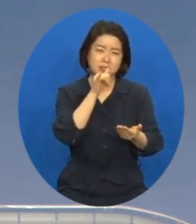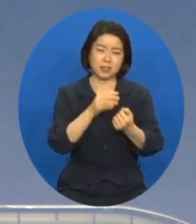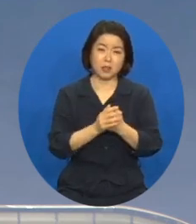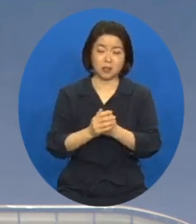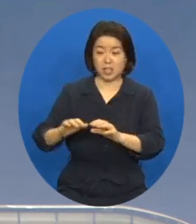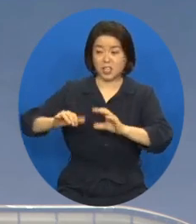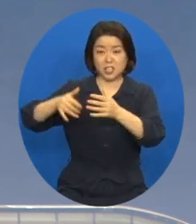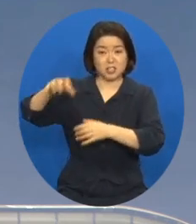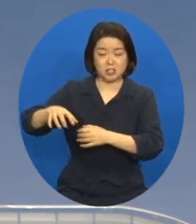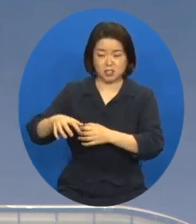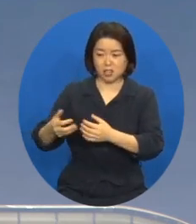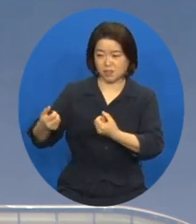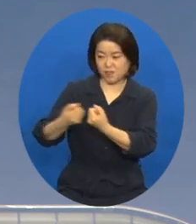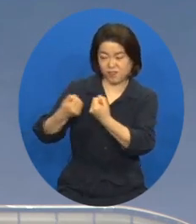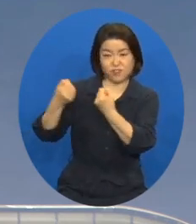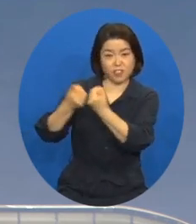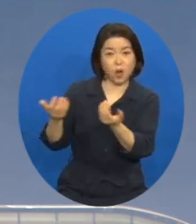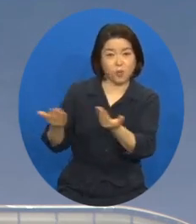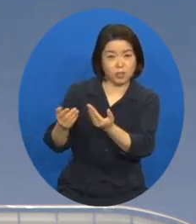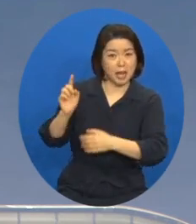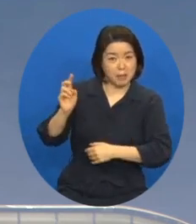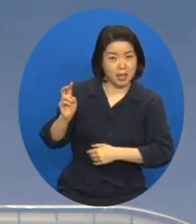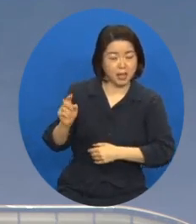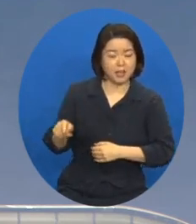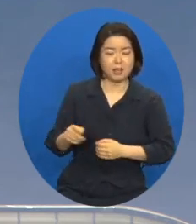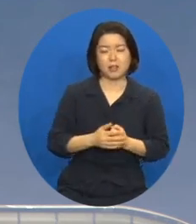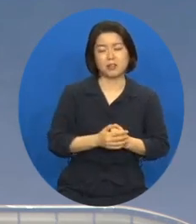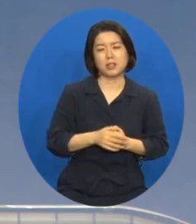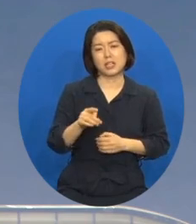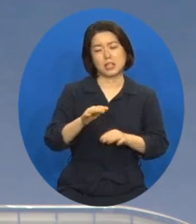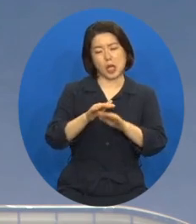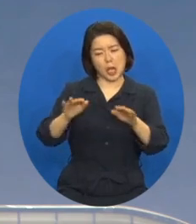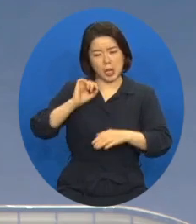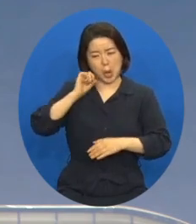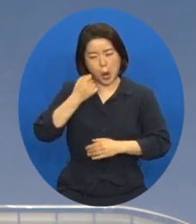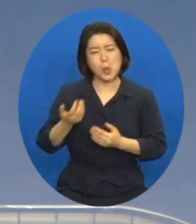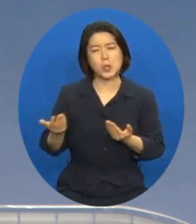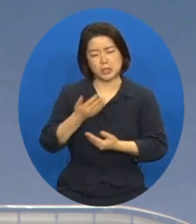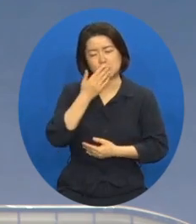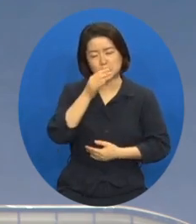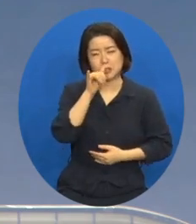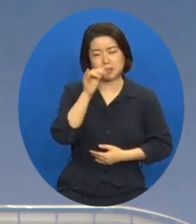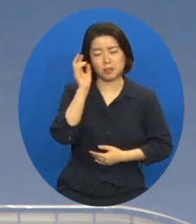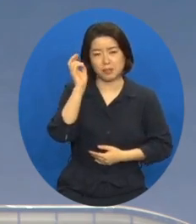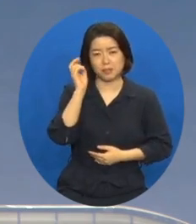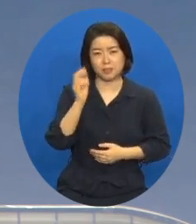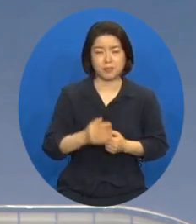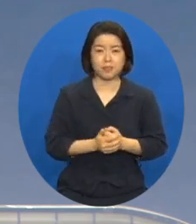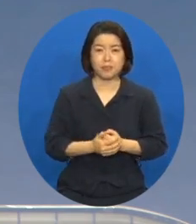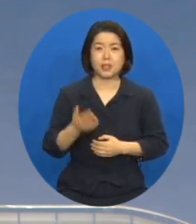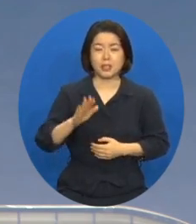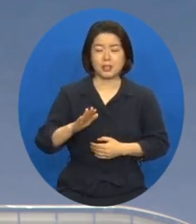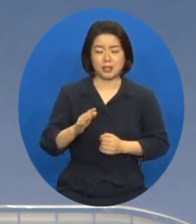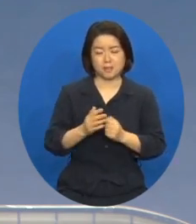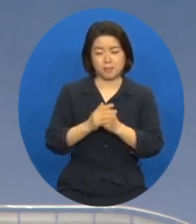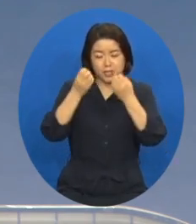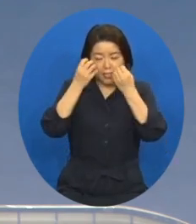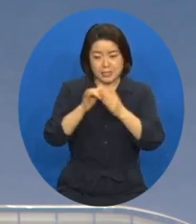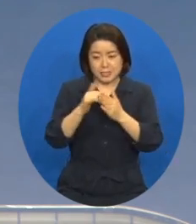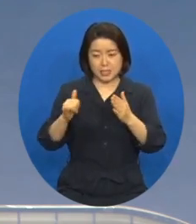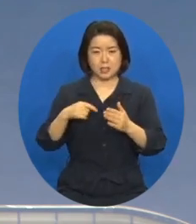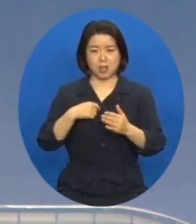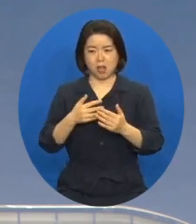얼마나 정말 분쟁거리입니까? 그거 진짜 해결하기 어려운 일이죠. 그분이 얼마나 가슴이